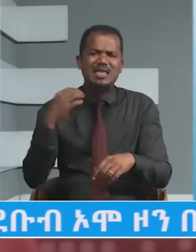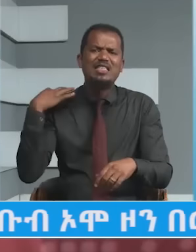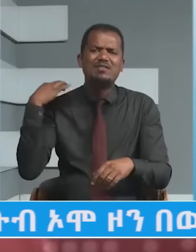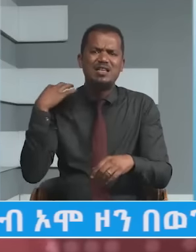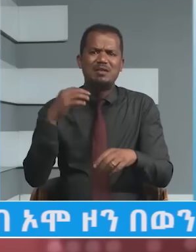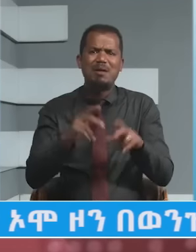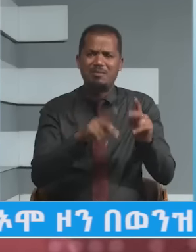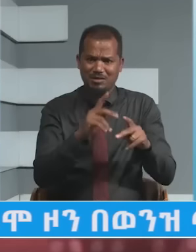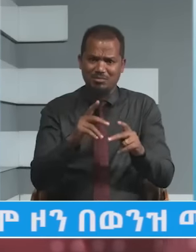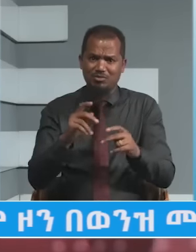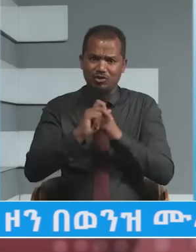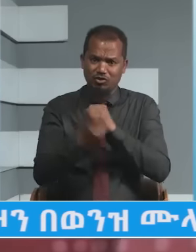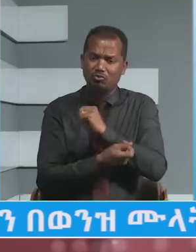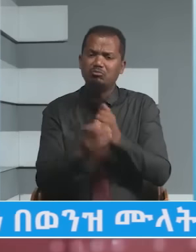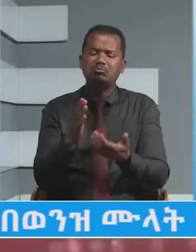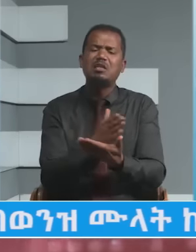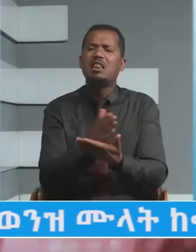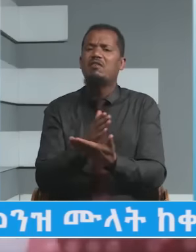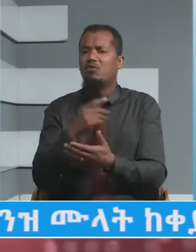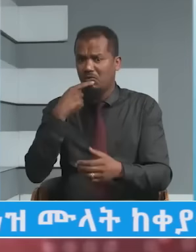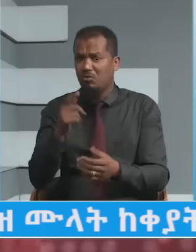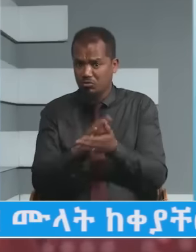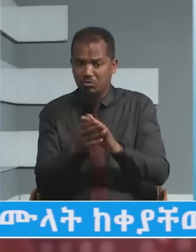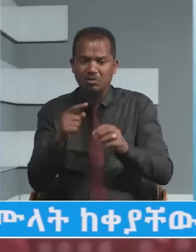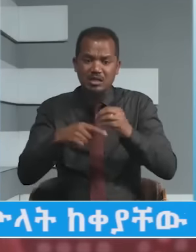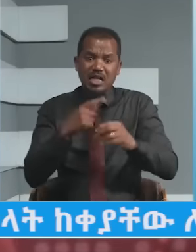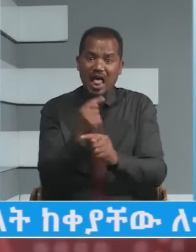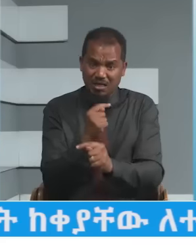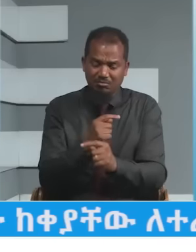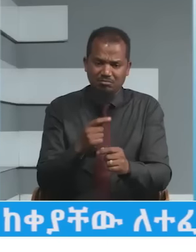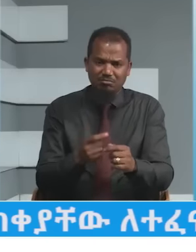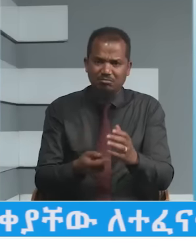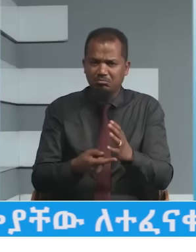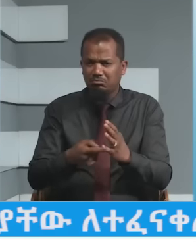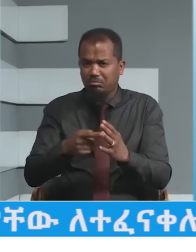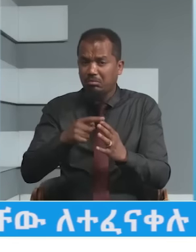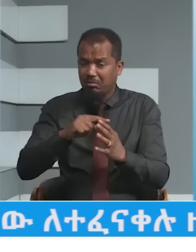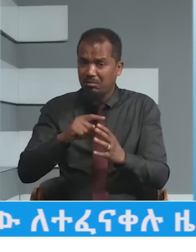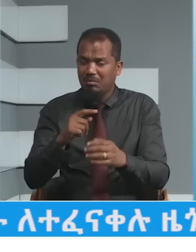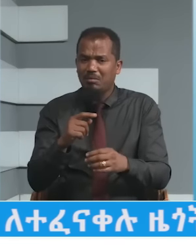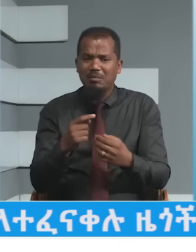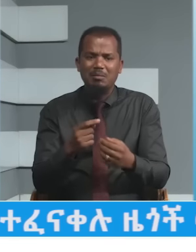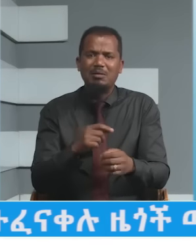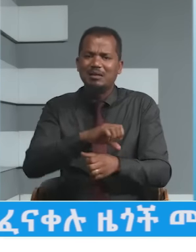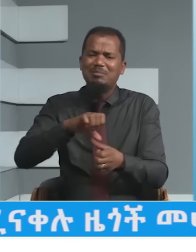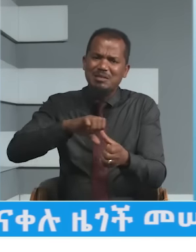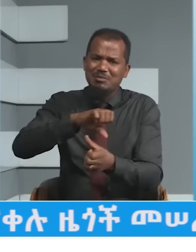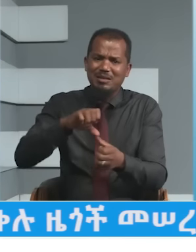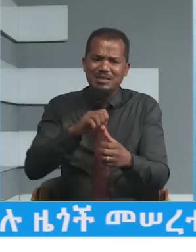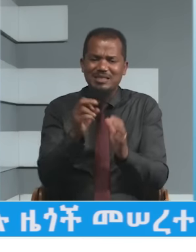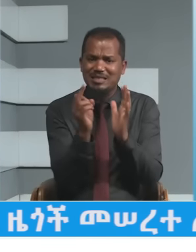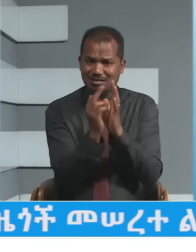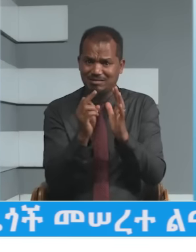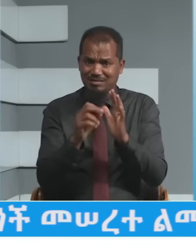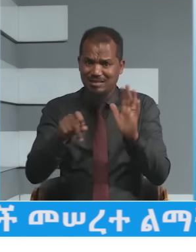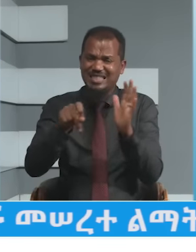ማህበረሰብ ድርጅቶች ይሳተፉበታል የተባለ ሲሆን ስላተገባበሩ ቀደም ተከተልና በተመጋጋቢነት